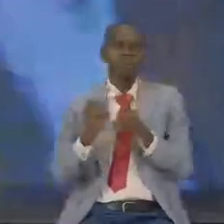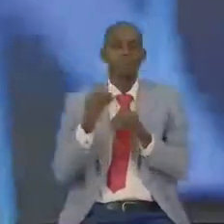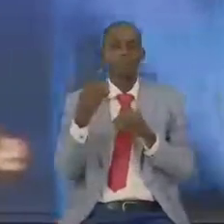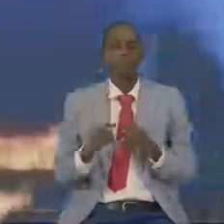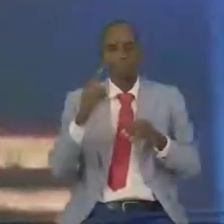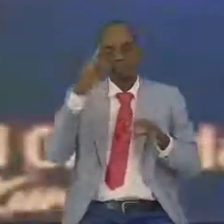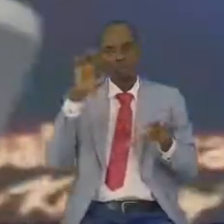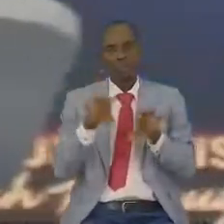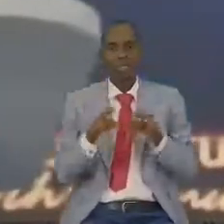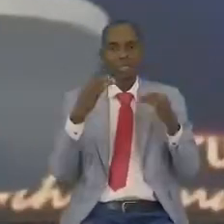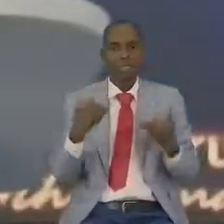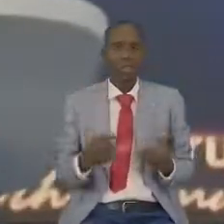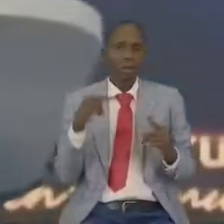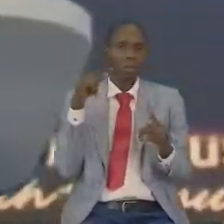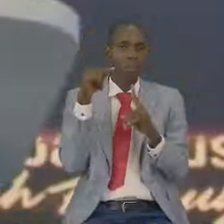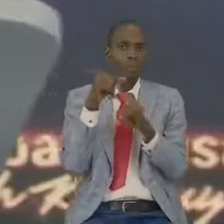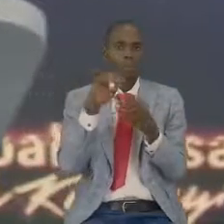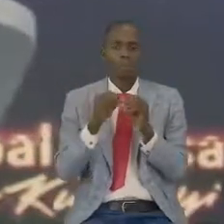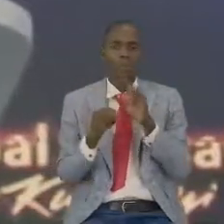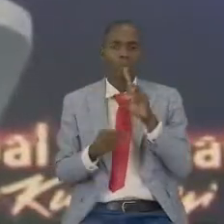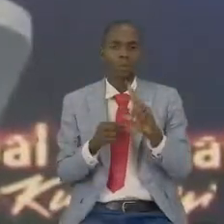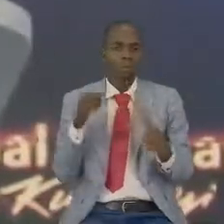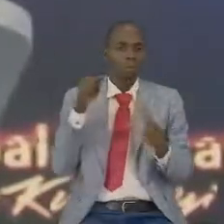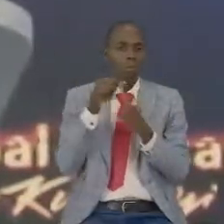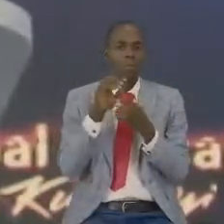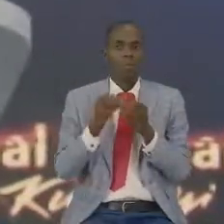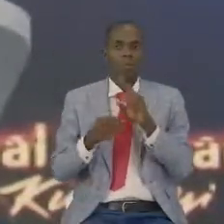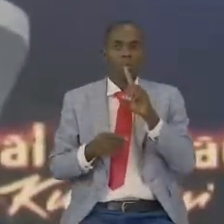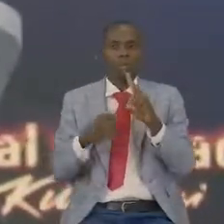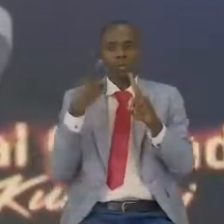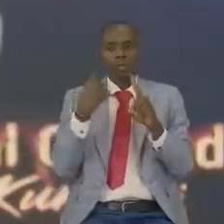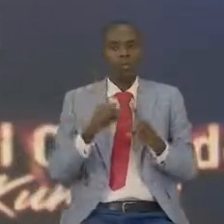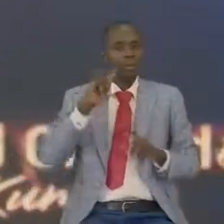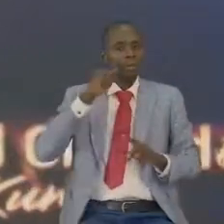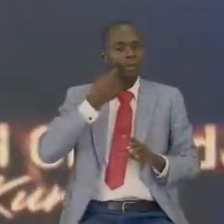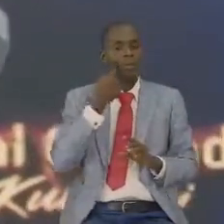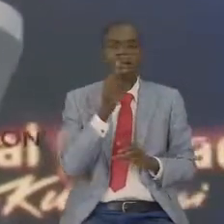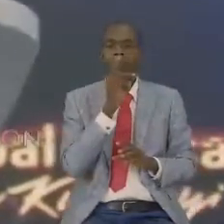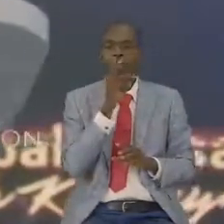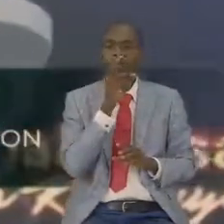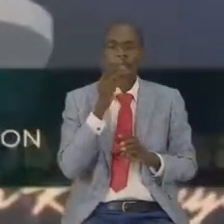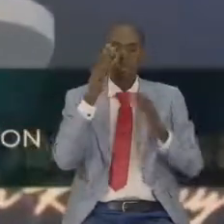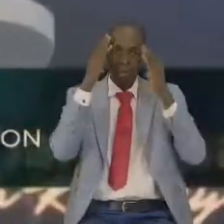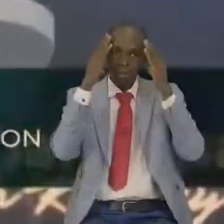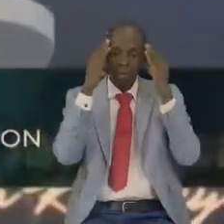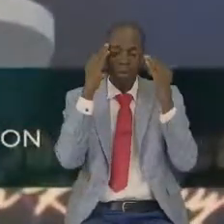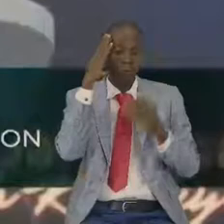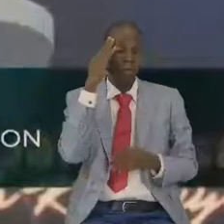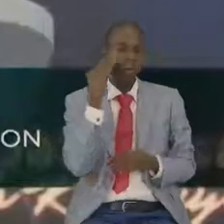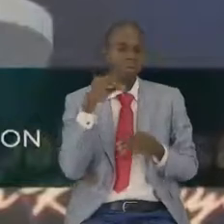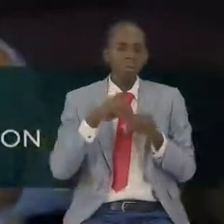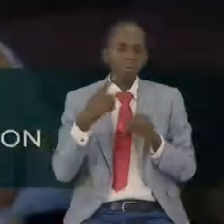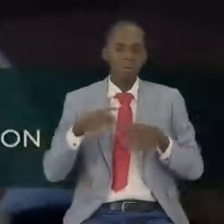le premier point. Premier point, les expériences de l'eau amère dans